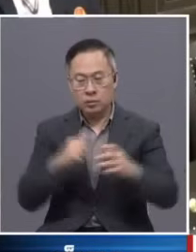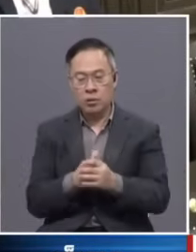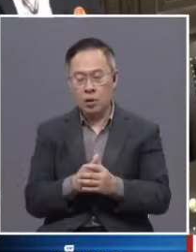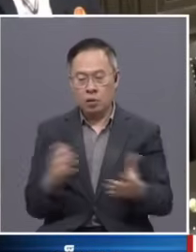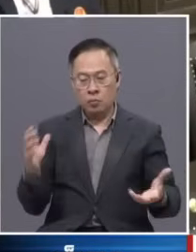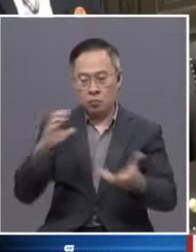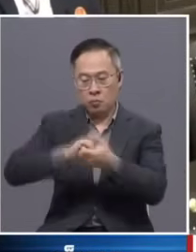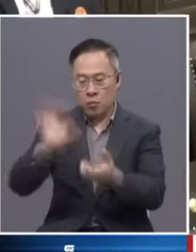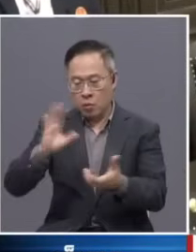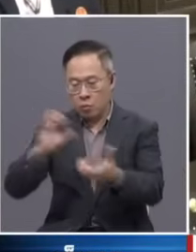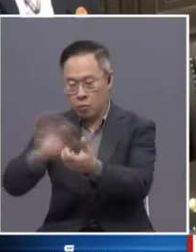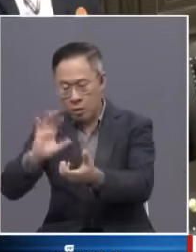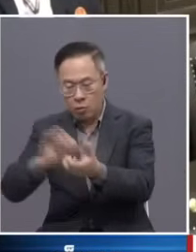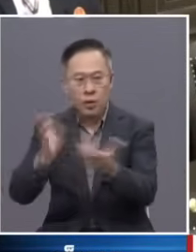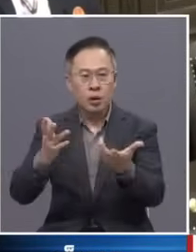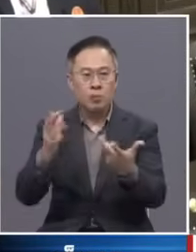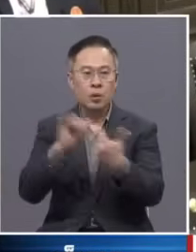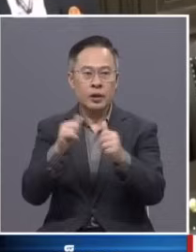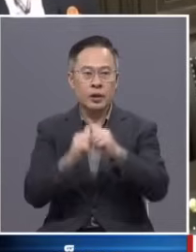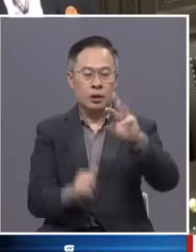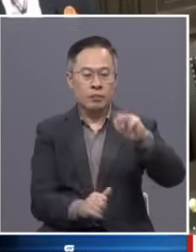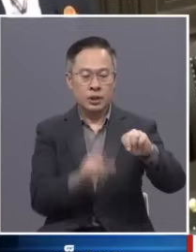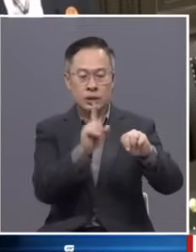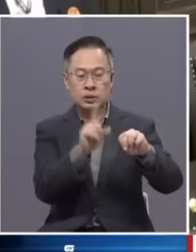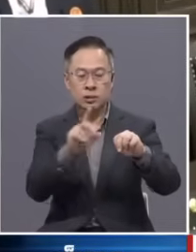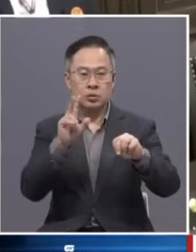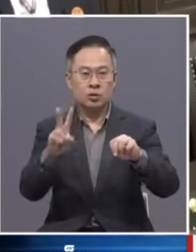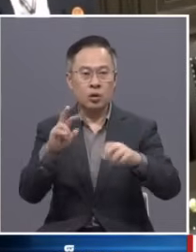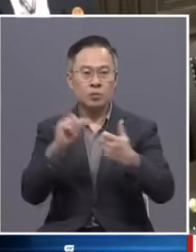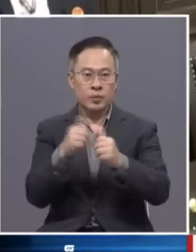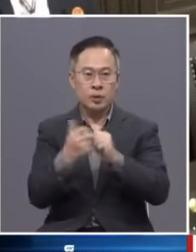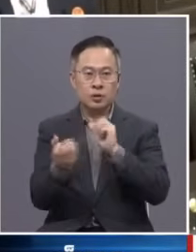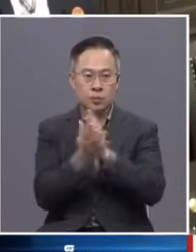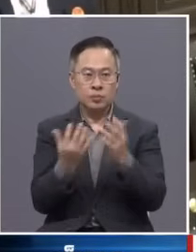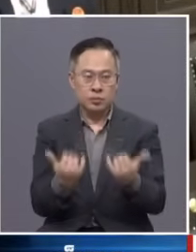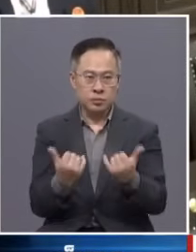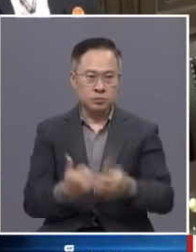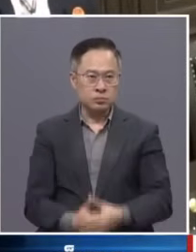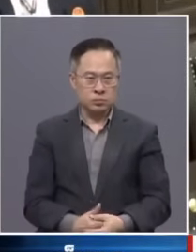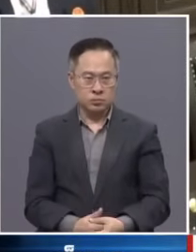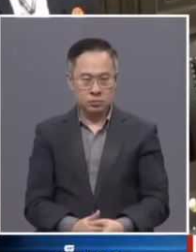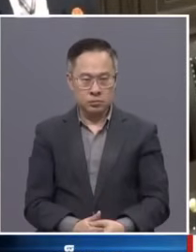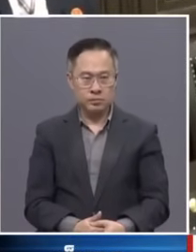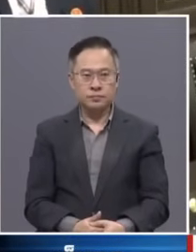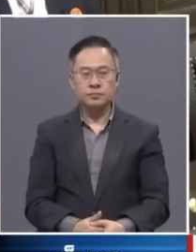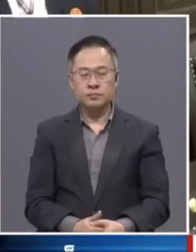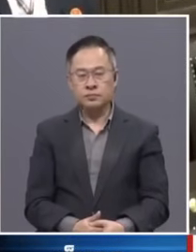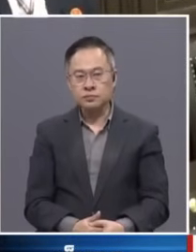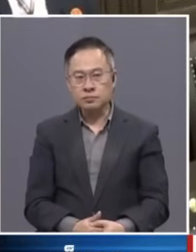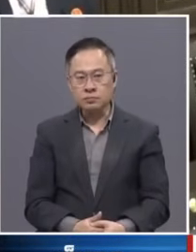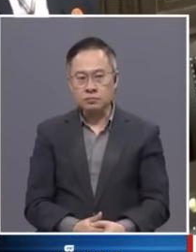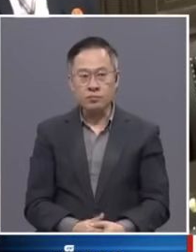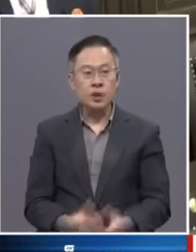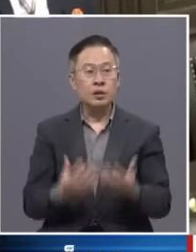ว่าจับมือกับก้าวไกลไม่ได้จริงก็เพราะเรื่องนี ้ใช่ติดเสนอแก้ไขมาตรา112นี่แหละนะครับทีนี้คนหนึ่งที่ออกมาให้ความเห็นในเรื่อง